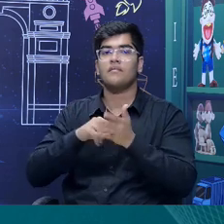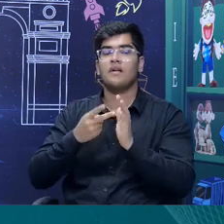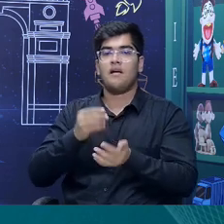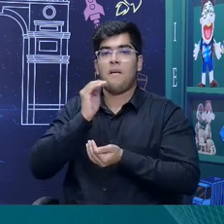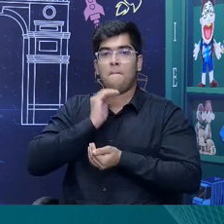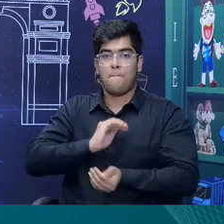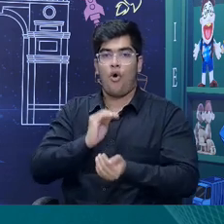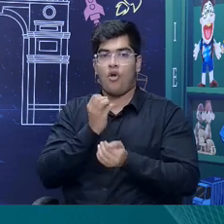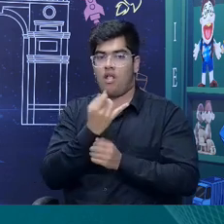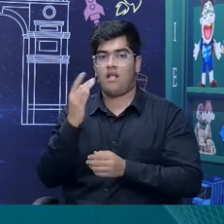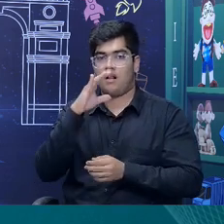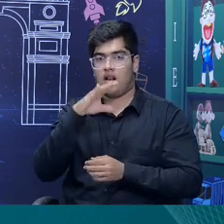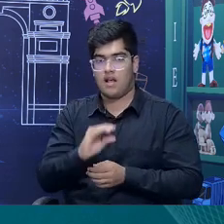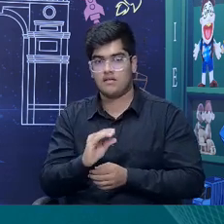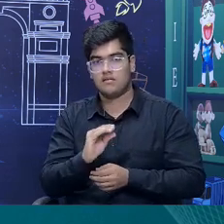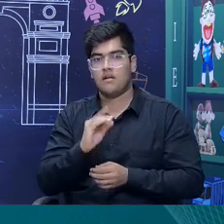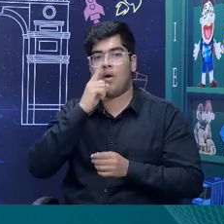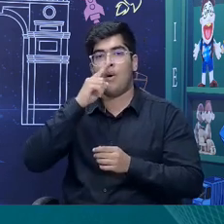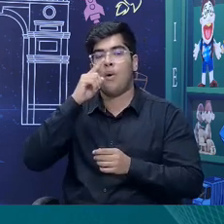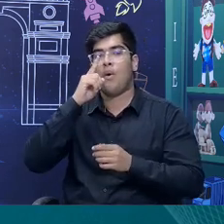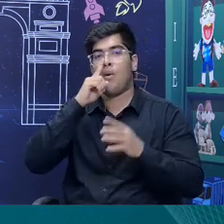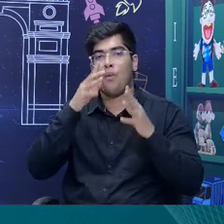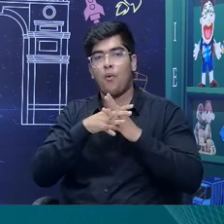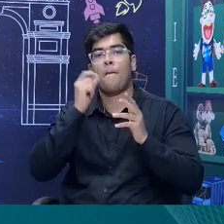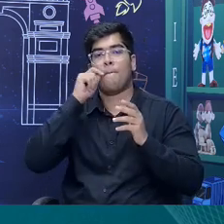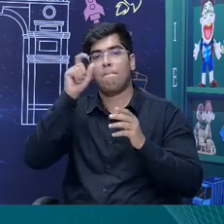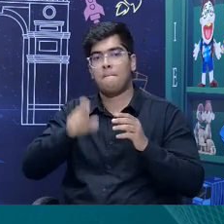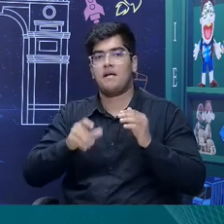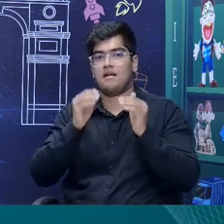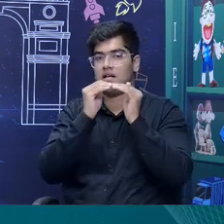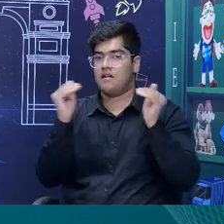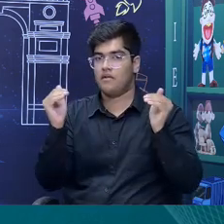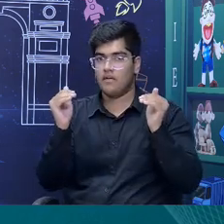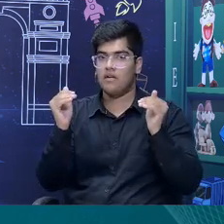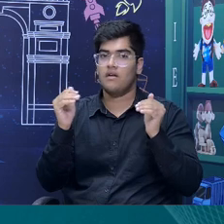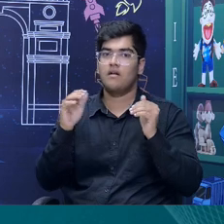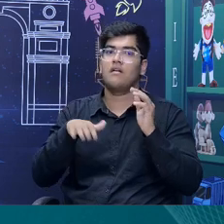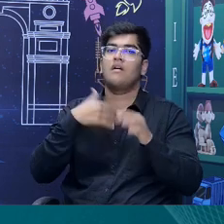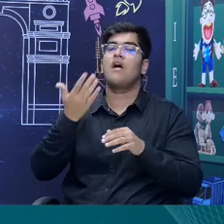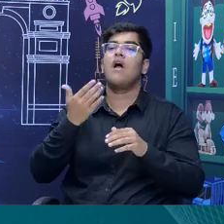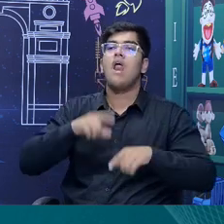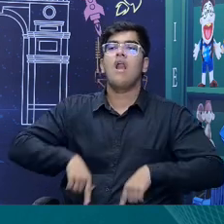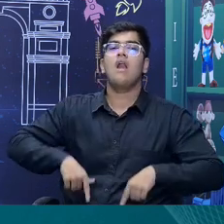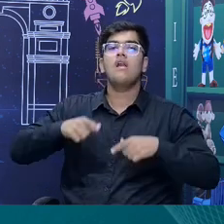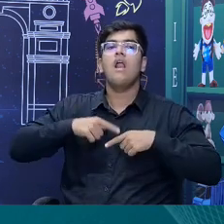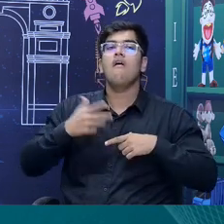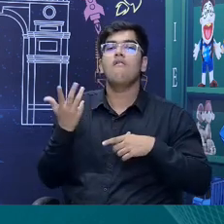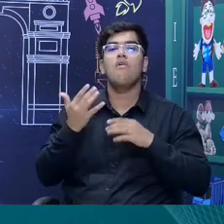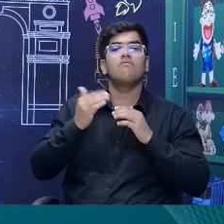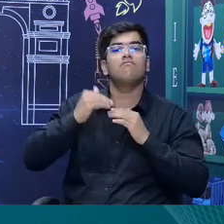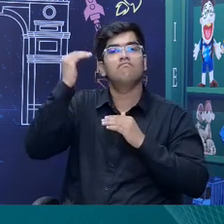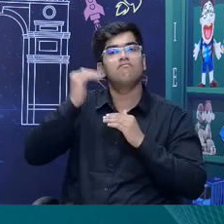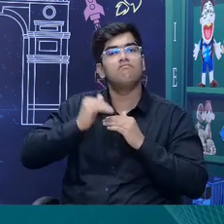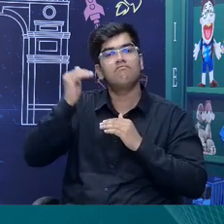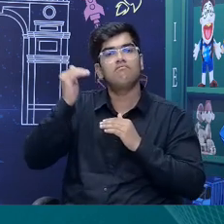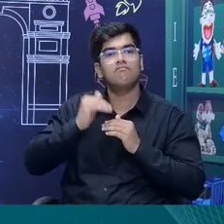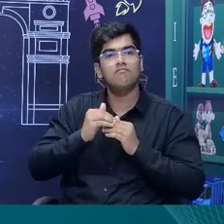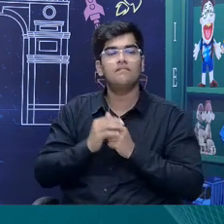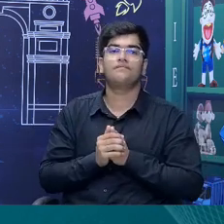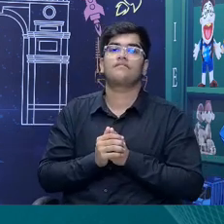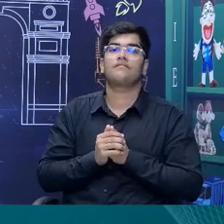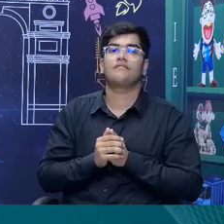इन्फेंट मोर्टालिटी रेट जेंडर इक्वलिटी की हम बात करते हैं हमारे सब्जेक्ट में स्टैंडर्ड ऑफ लिविंग की हम बात करते हैं अपने सब्जेक्ट में आ